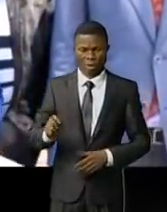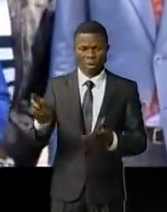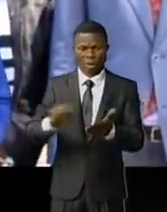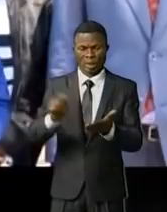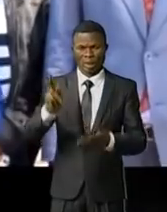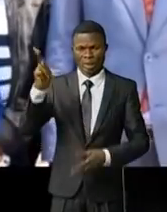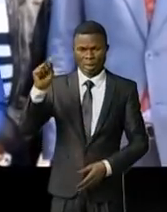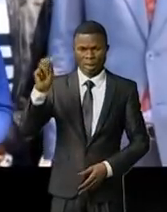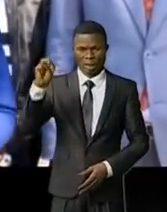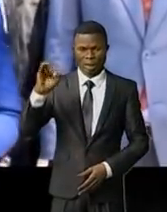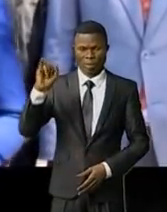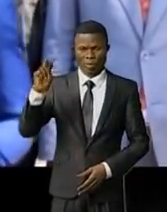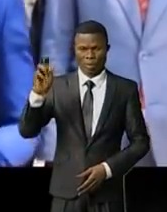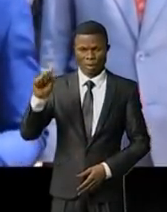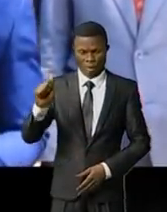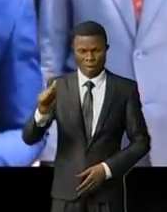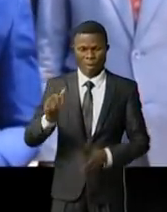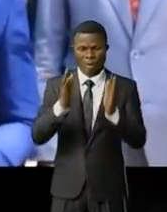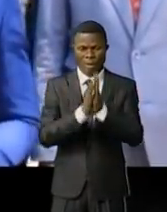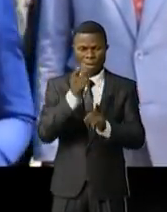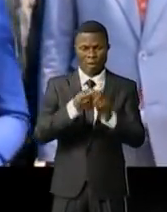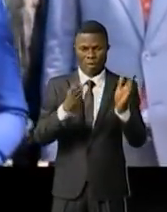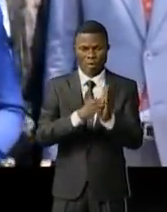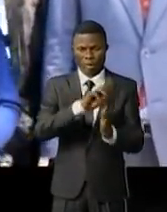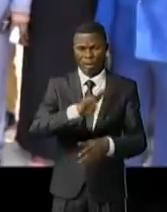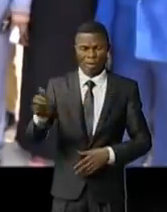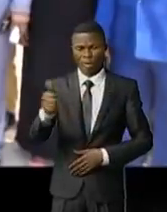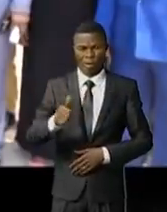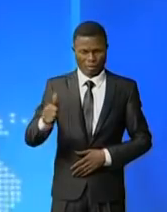Kamina, le 10 septembre